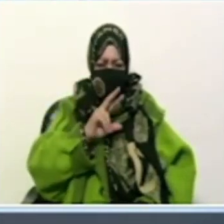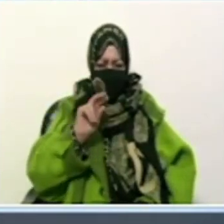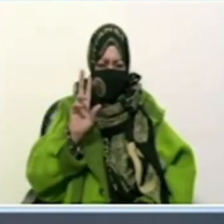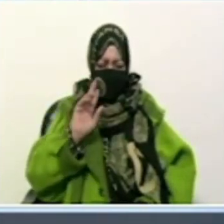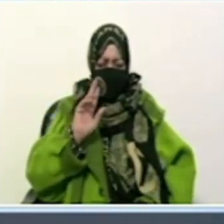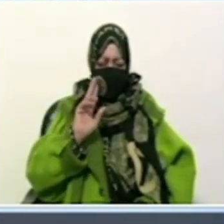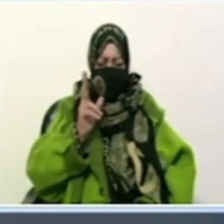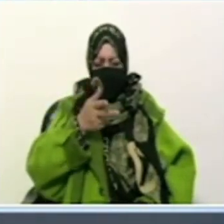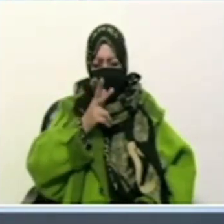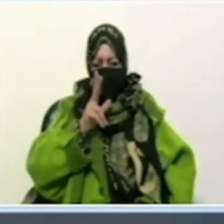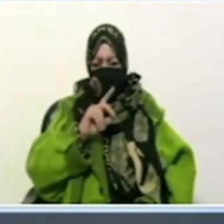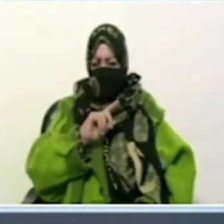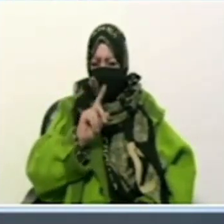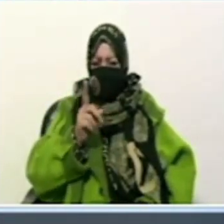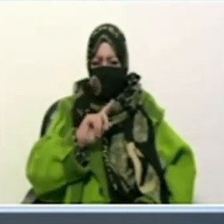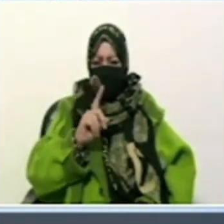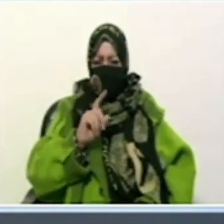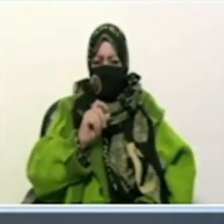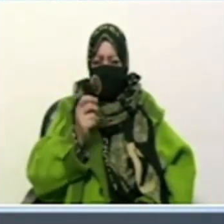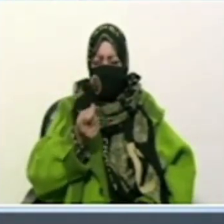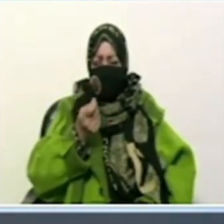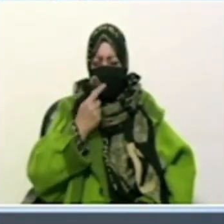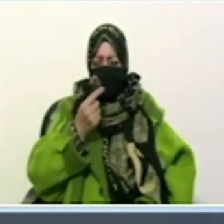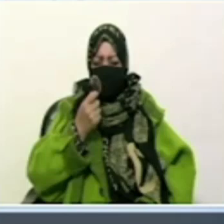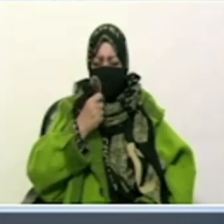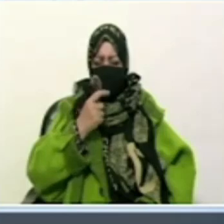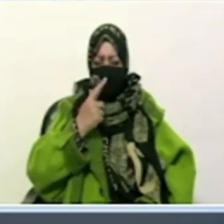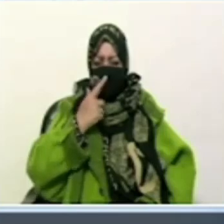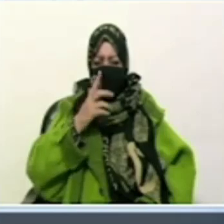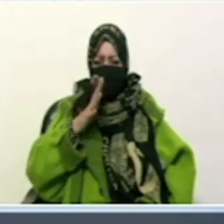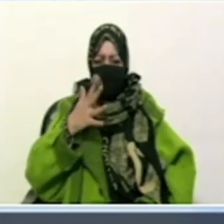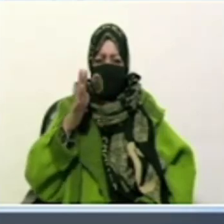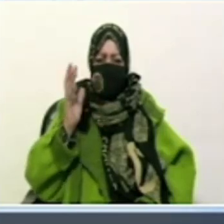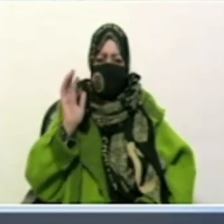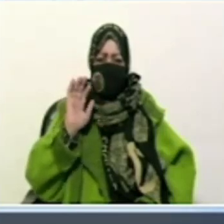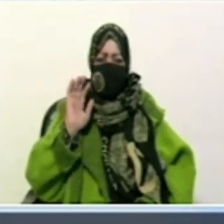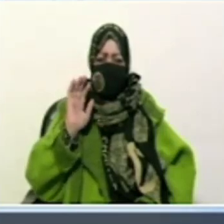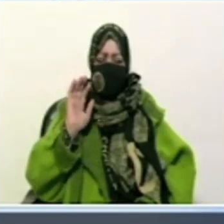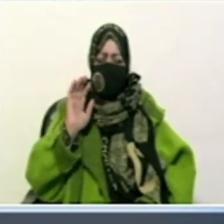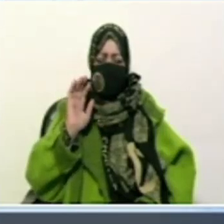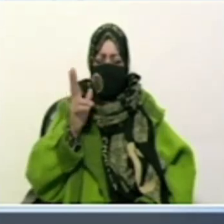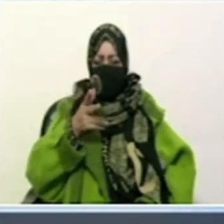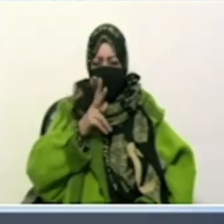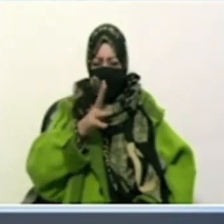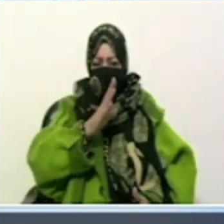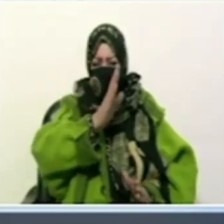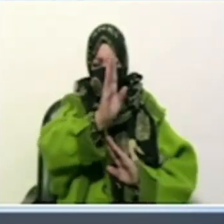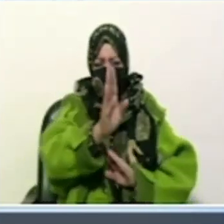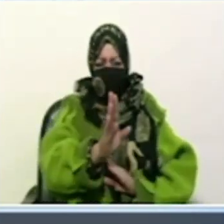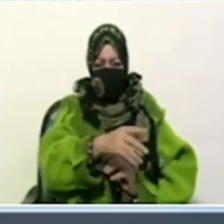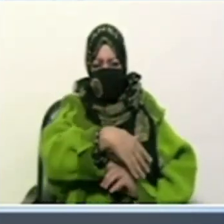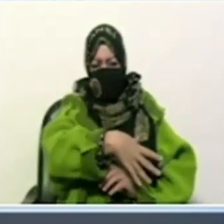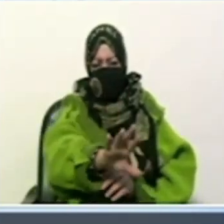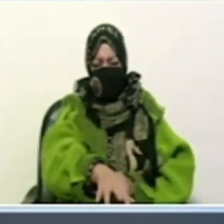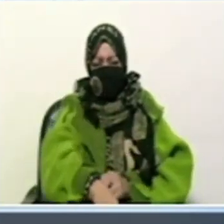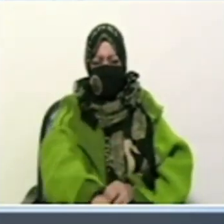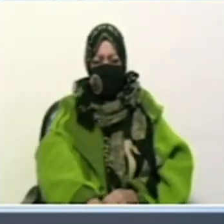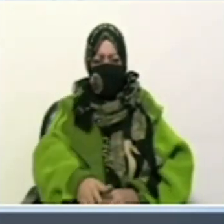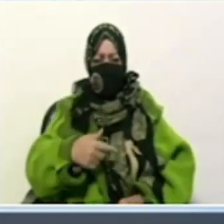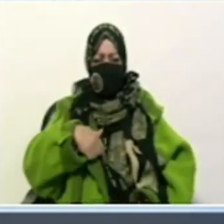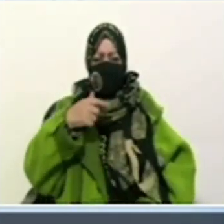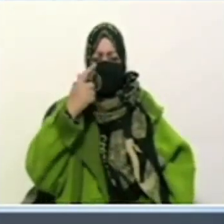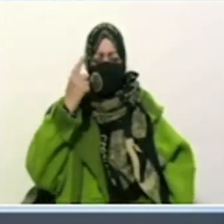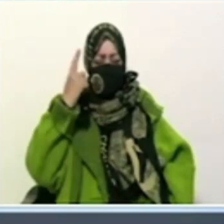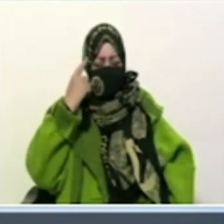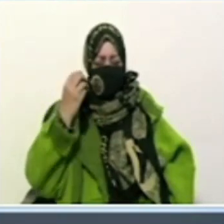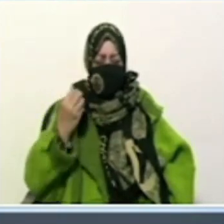فيه ما فيه نشوة وطرب وكذا كما ذكره العلماء، فبالتالي هذا لا تعد مسكرة، وإنما هي مفسدة